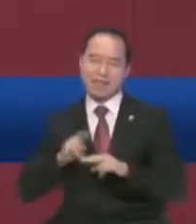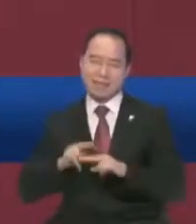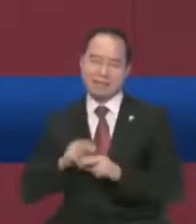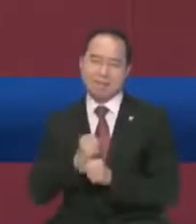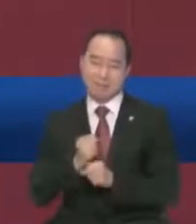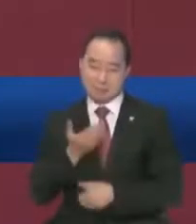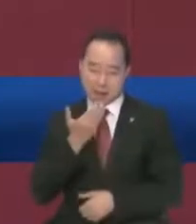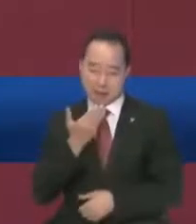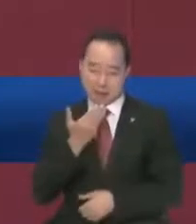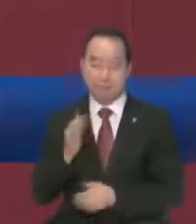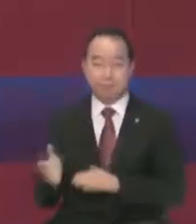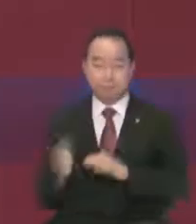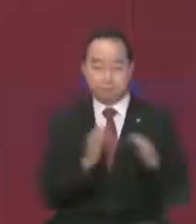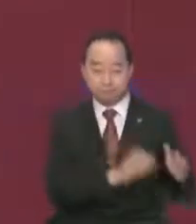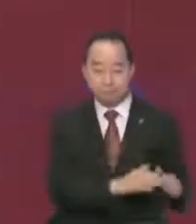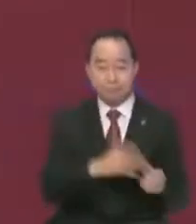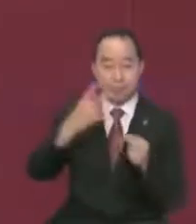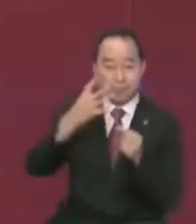넷째는 성평등입니다.